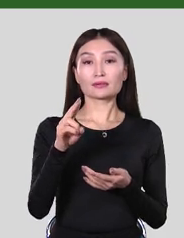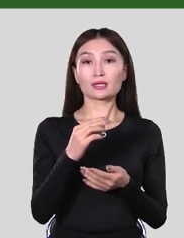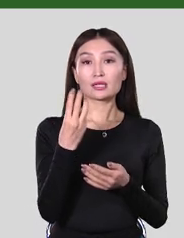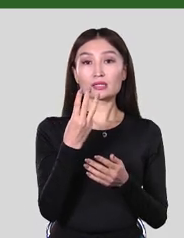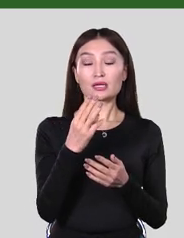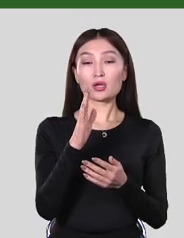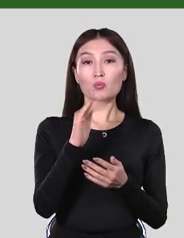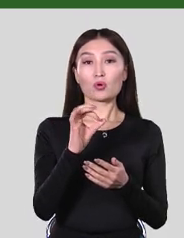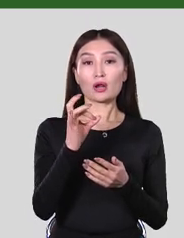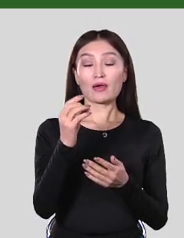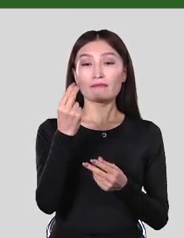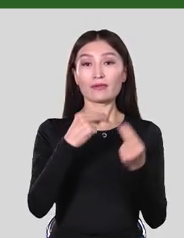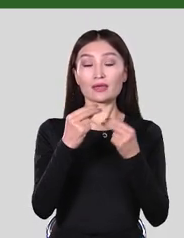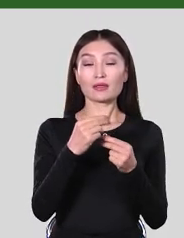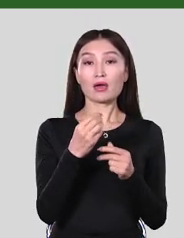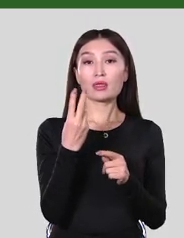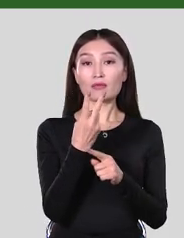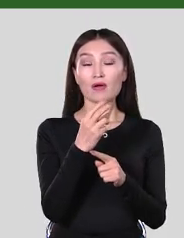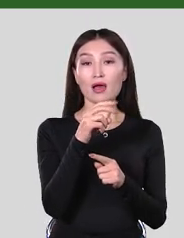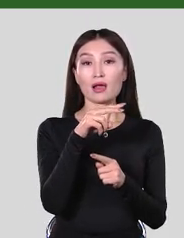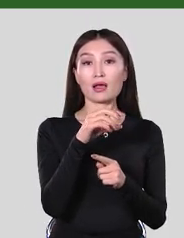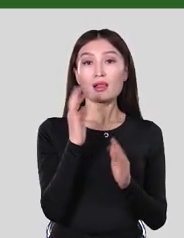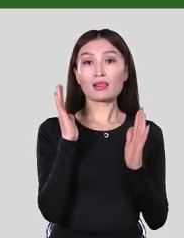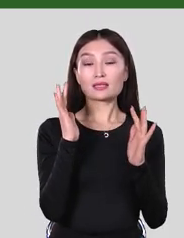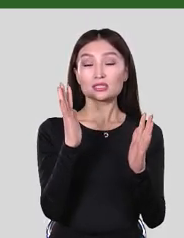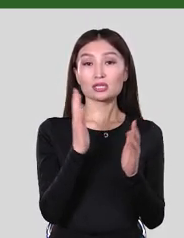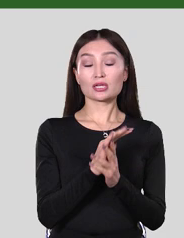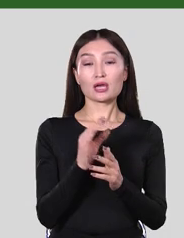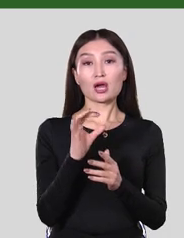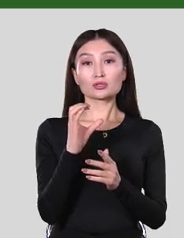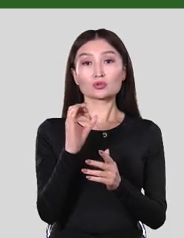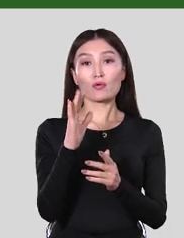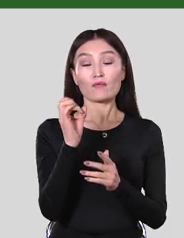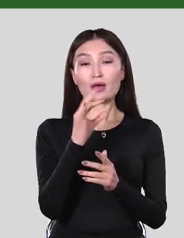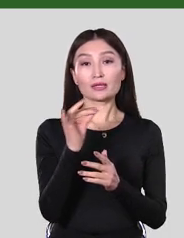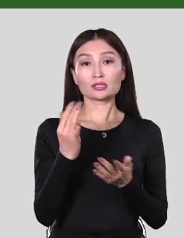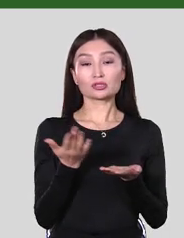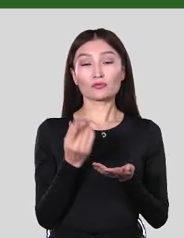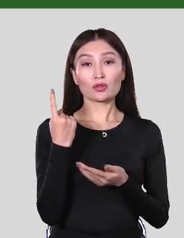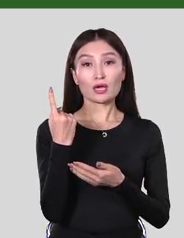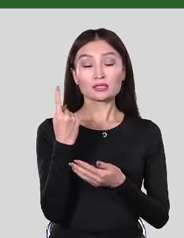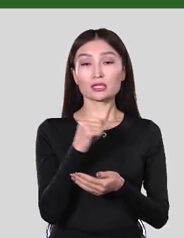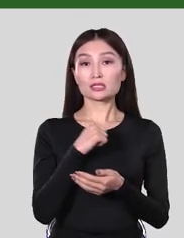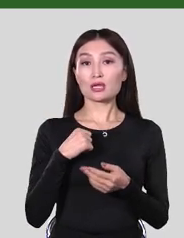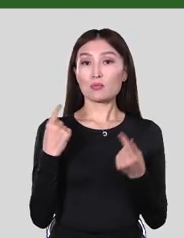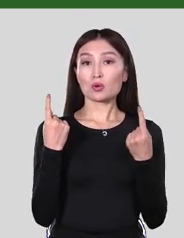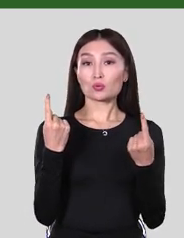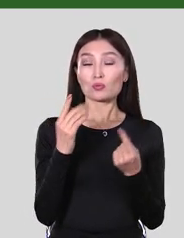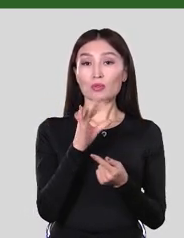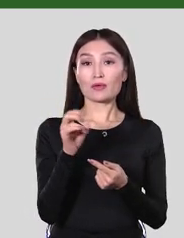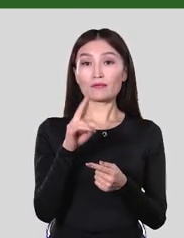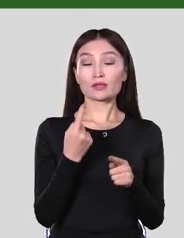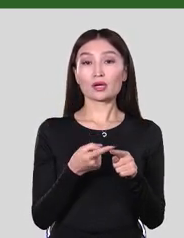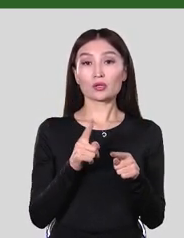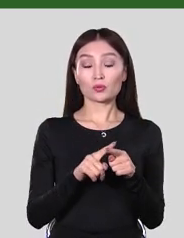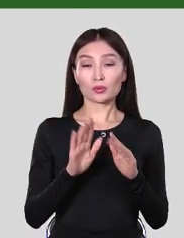3 вида муравьедов. 2 из них – лесные жители. Ну а в саванне живет один, но самый крупный вид,